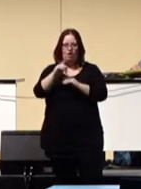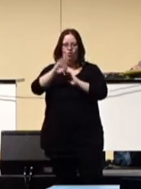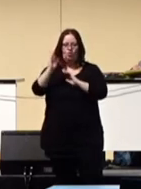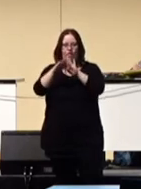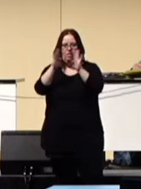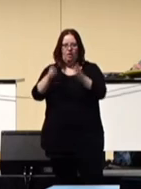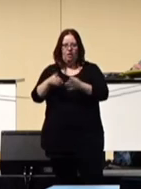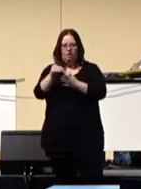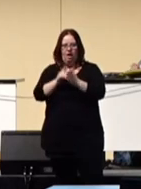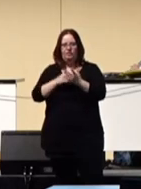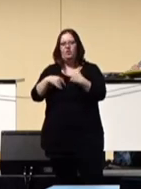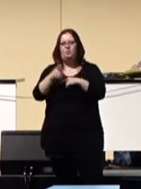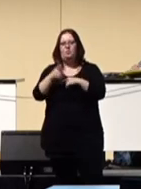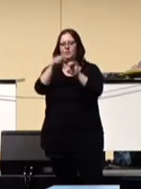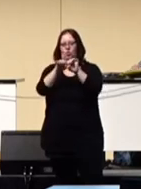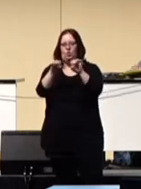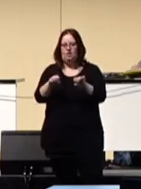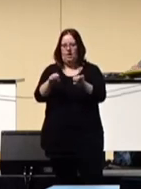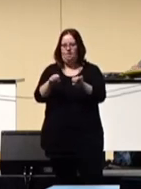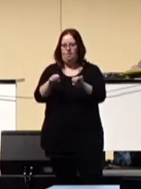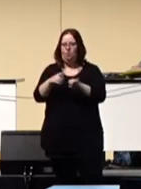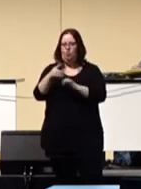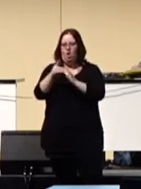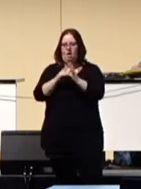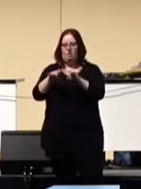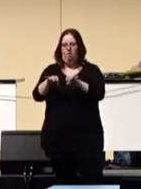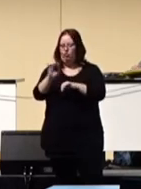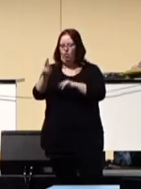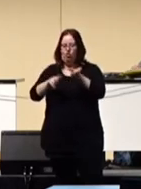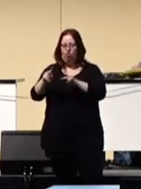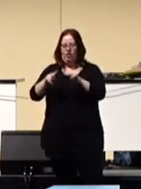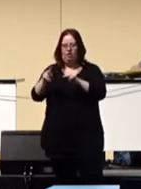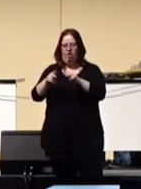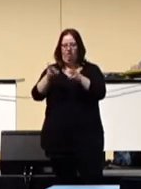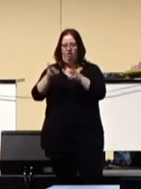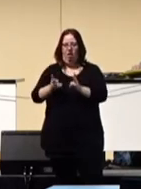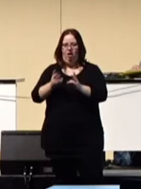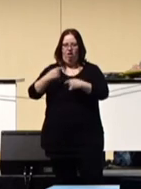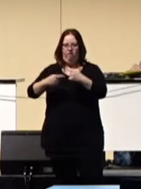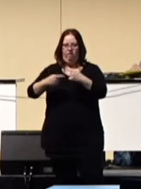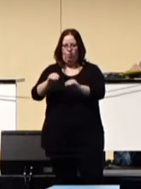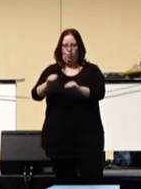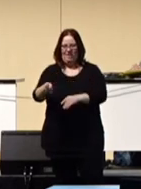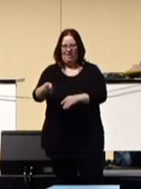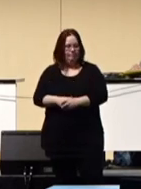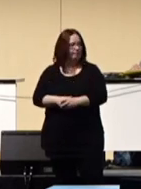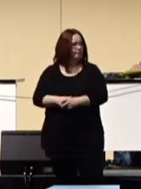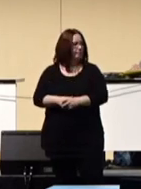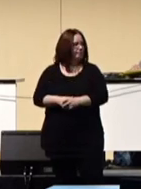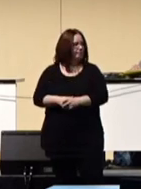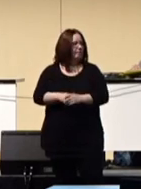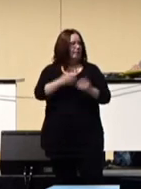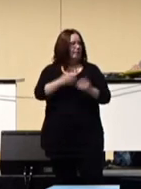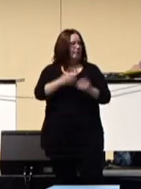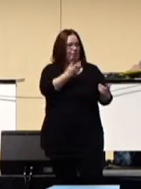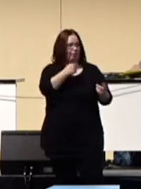als Serverbetriebssystem wird als Datenbank für verschiedene Fachverfahren genutzt. Ich danke